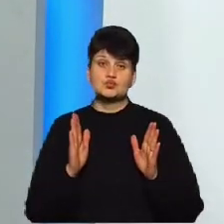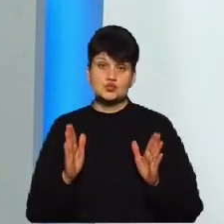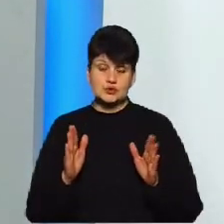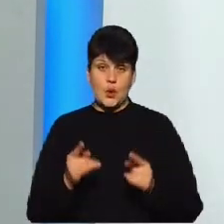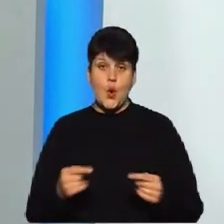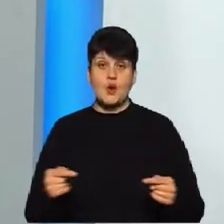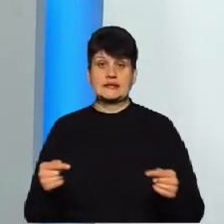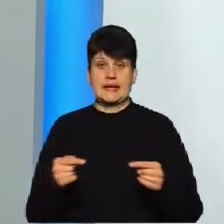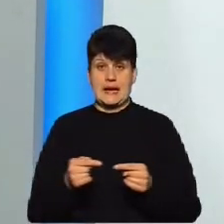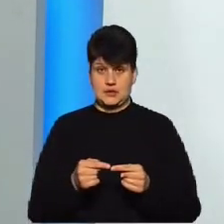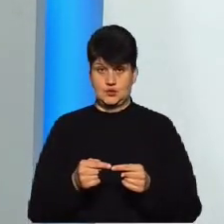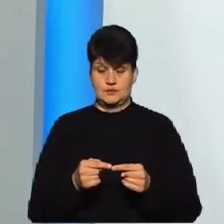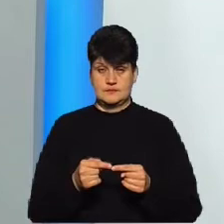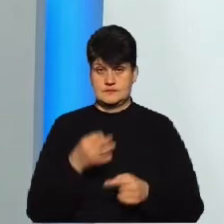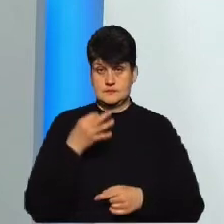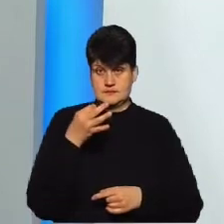то